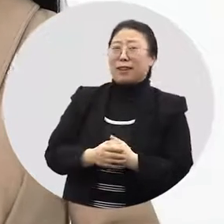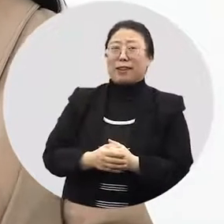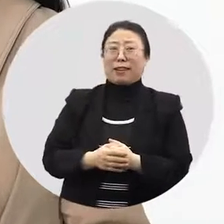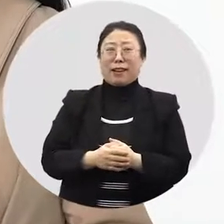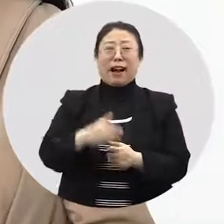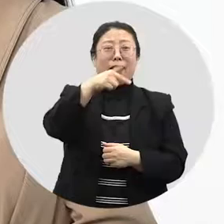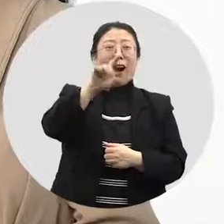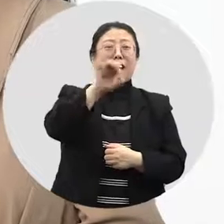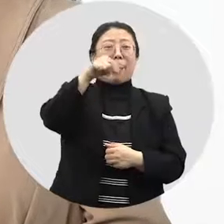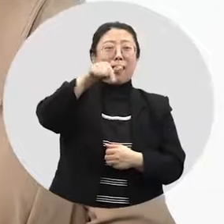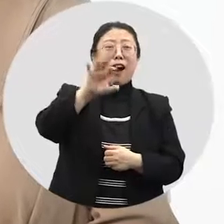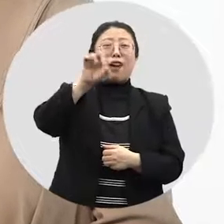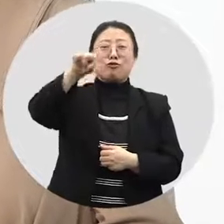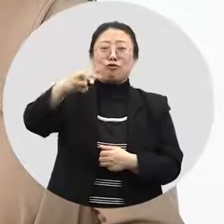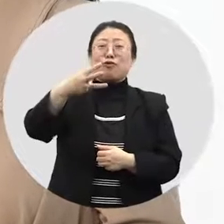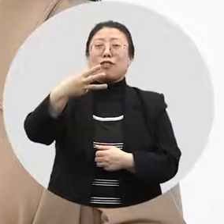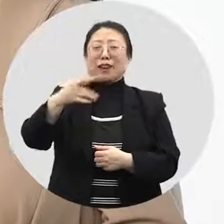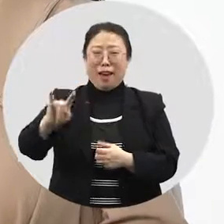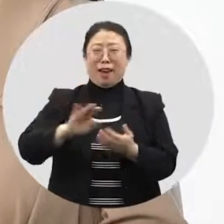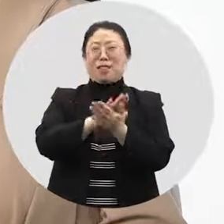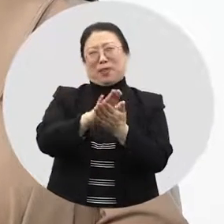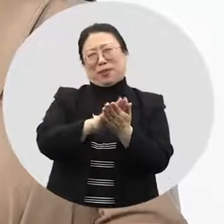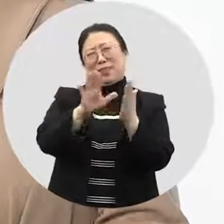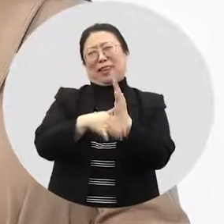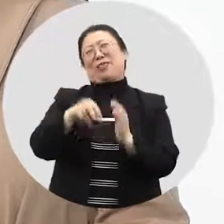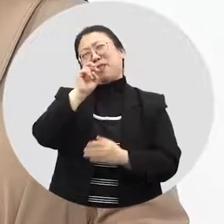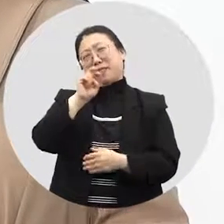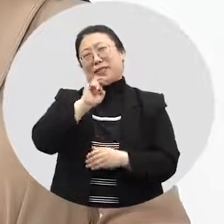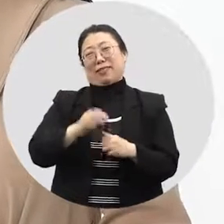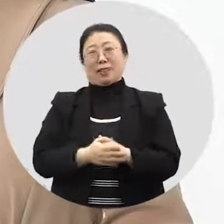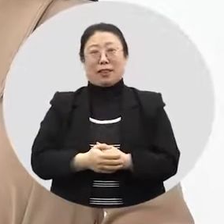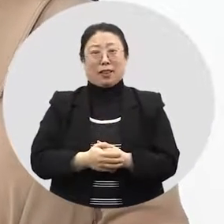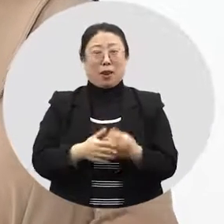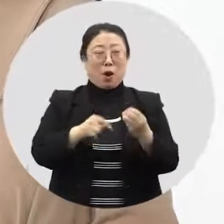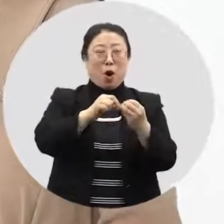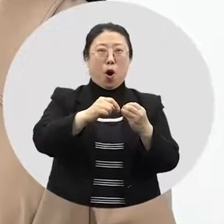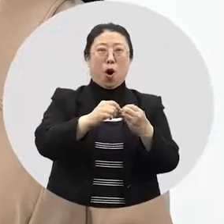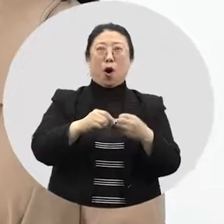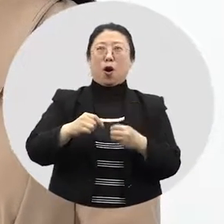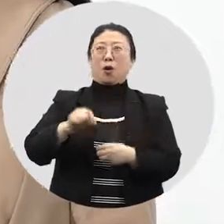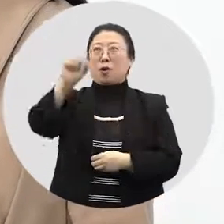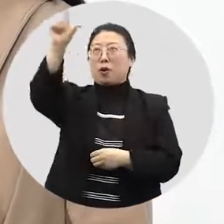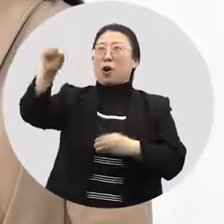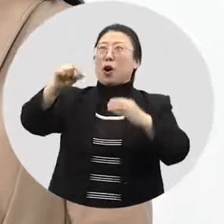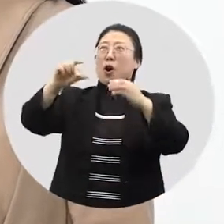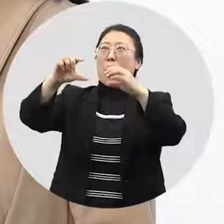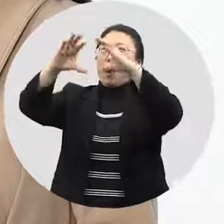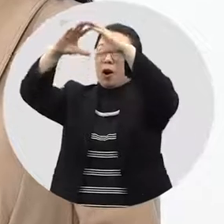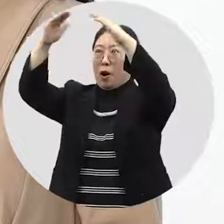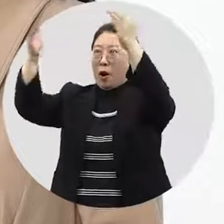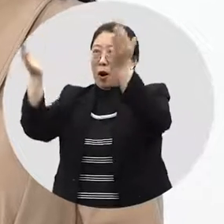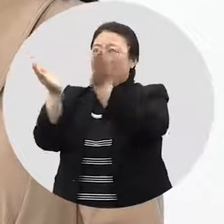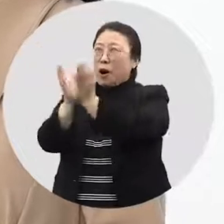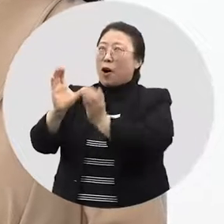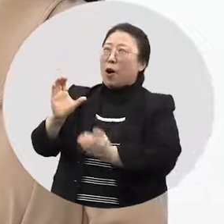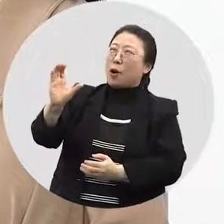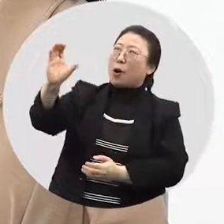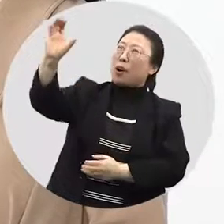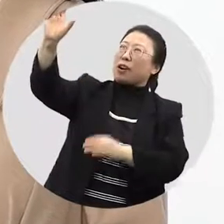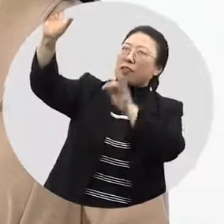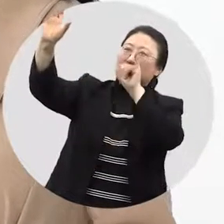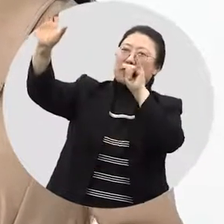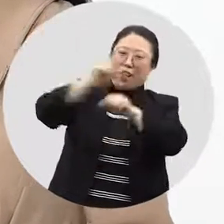그러네요 아 강강술래 놀이할 때 부르는 노래예요 추석에 보름달이 뜨면 마을